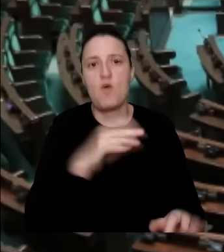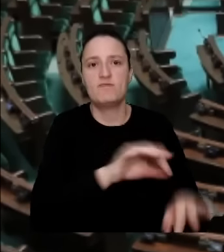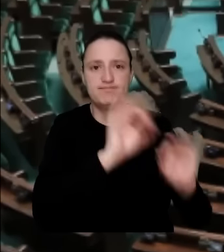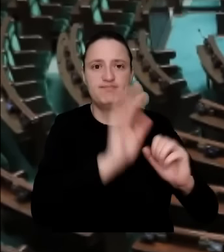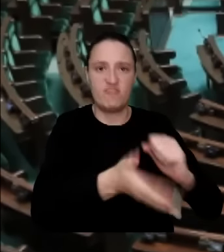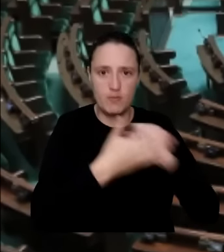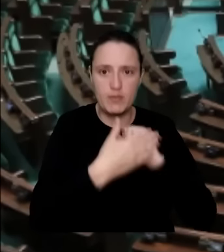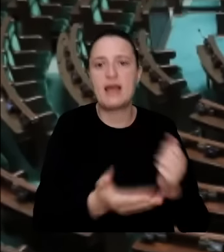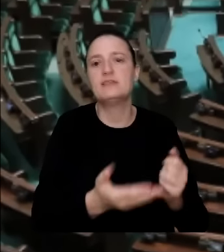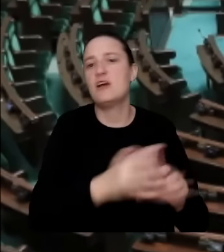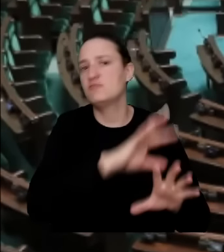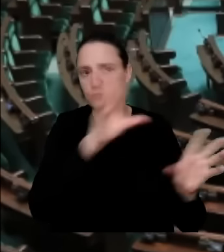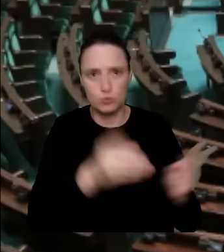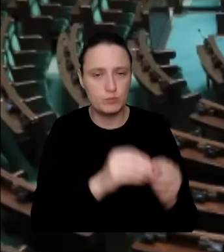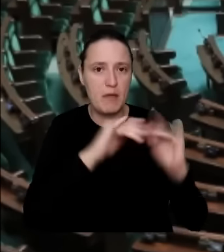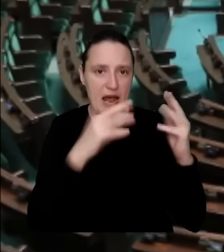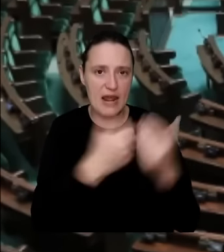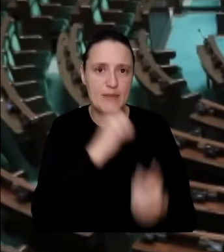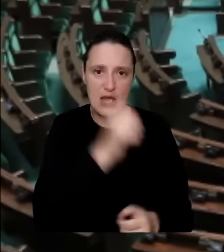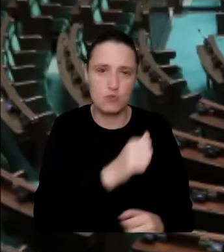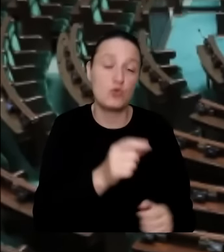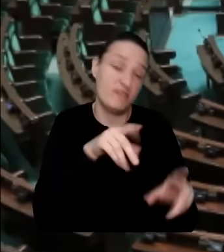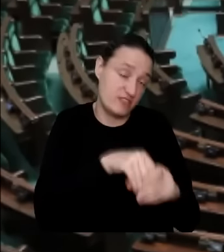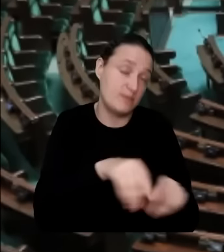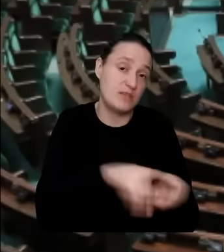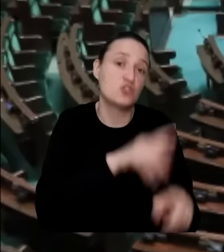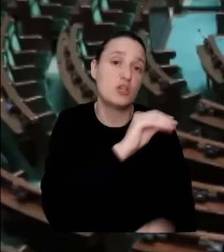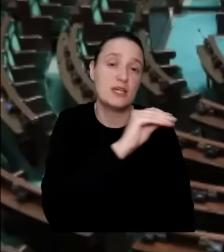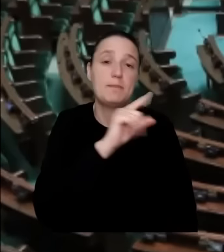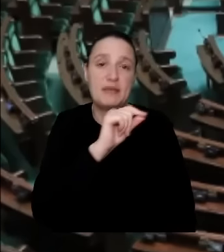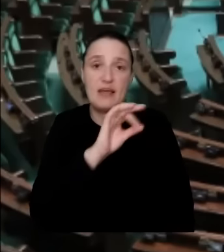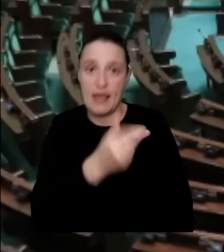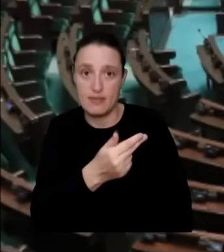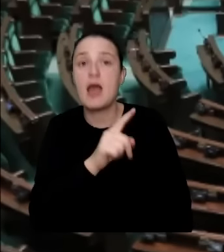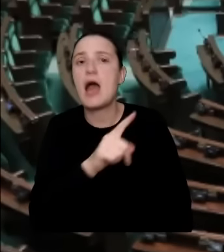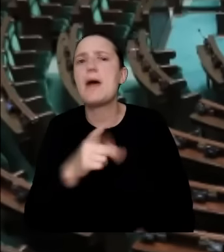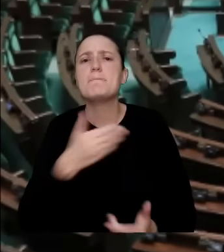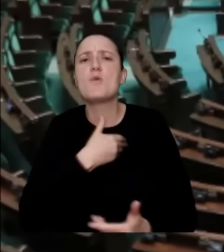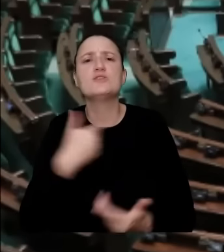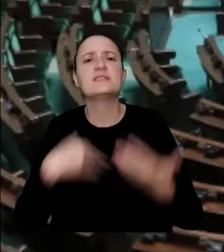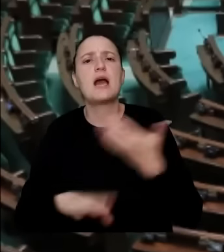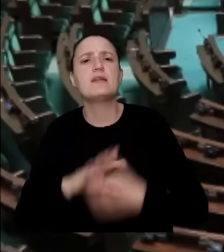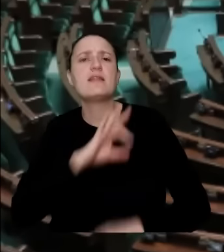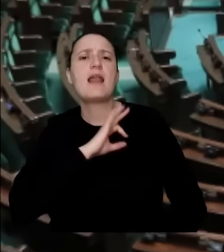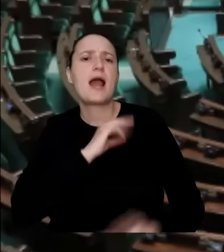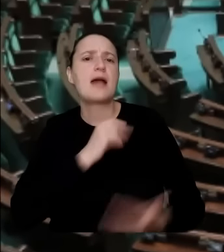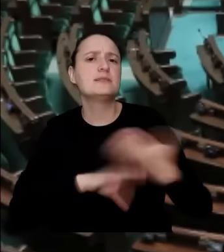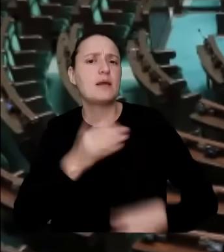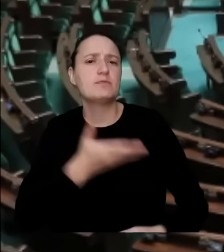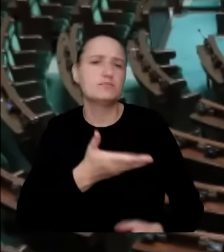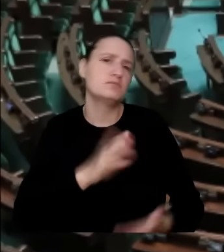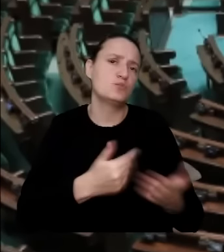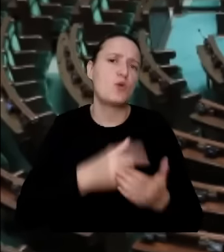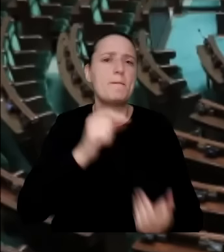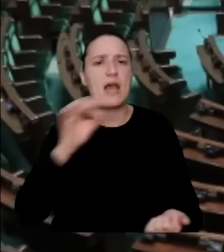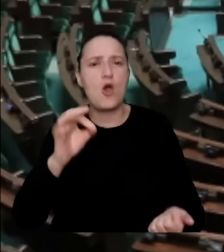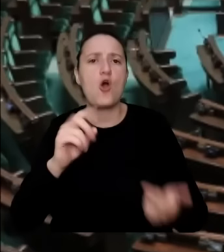renew Europe czy to nie jest tak że jeżeli chodzi o t polską delegację do Europejskiej partii Ludowej czyli powiedzmy platformę i